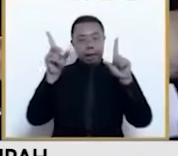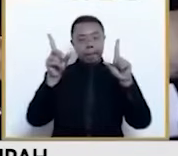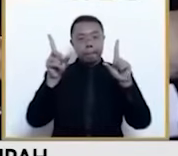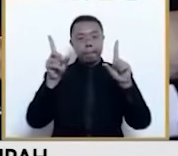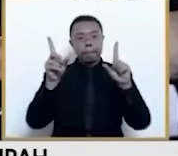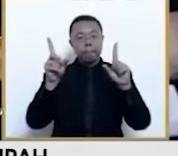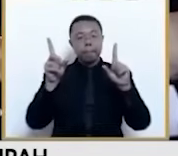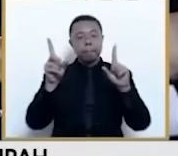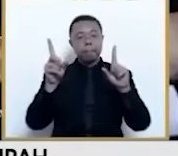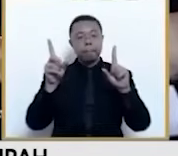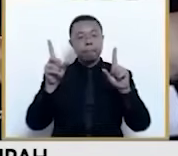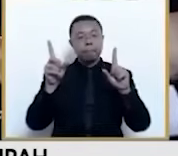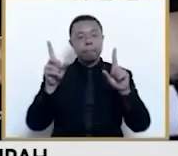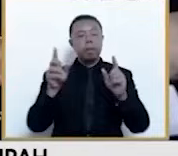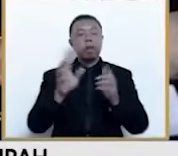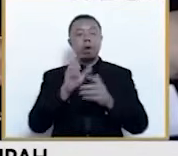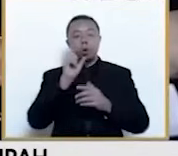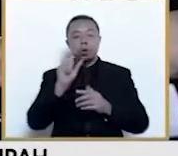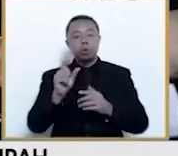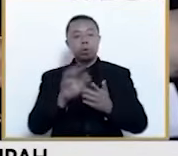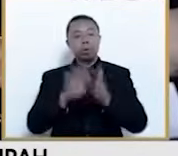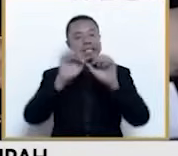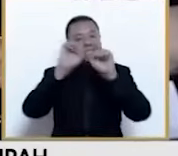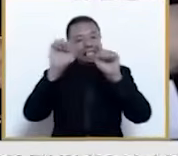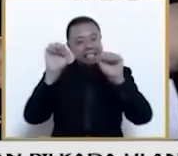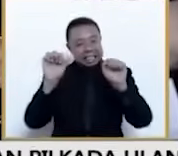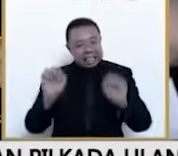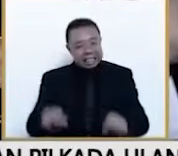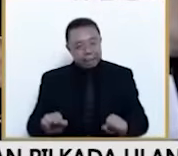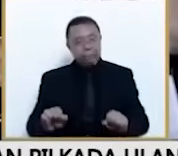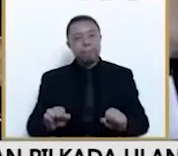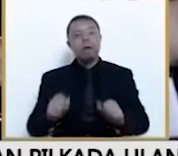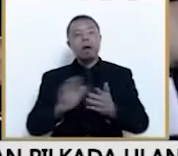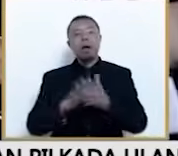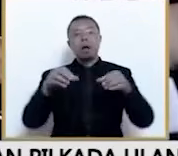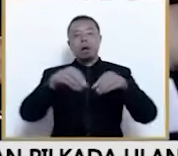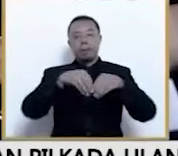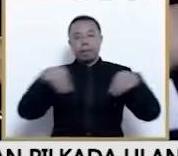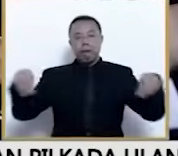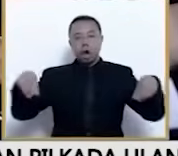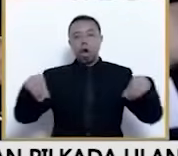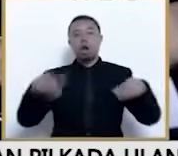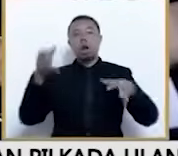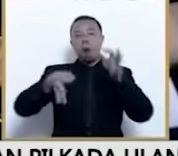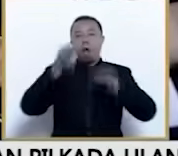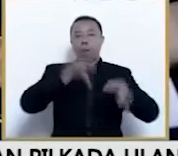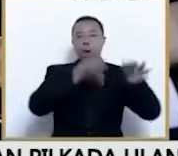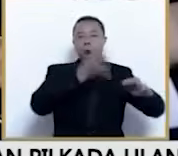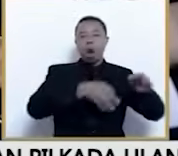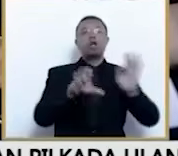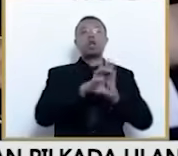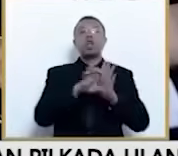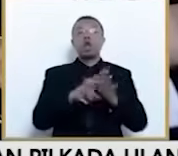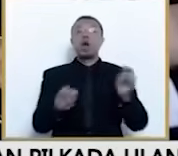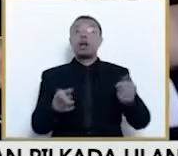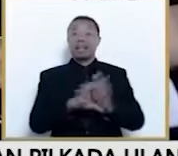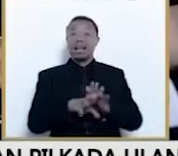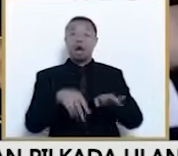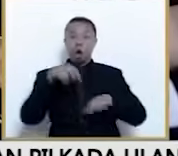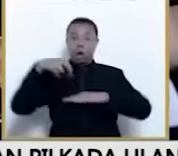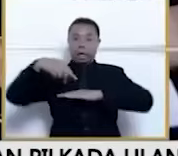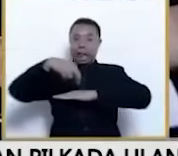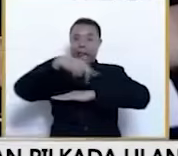disebut permeable concrete sistem, jadi sistem beton berpori. Jadi trotoar-trotoar yang ada dia